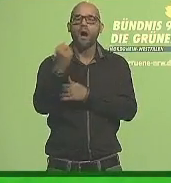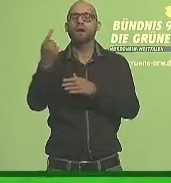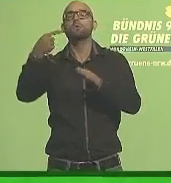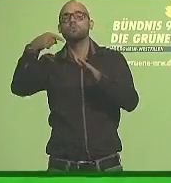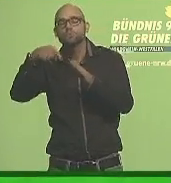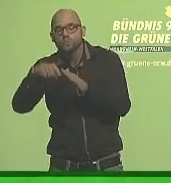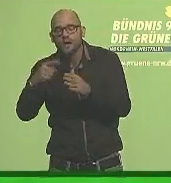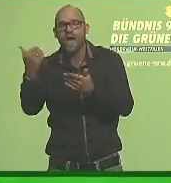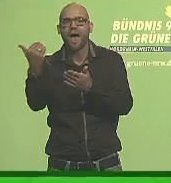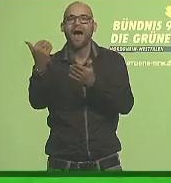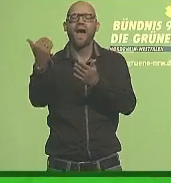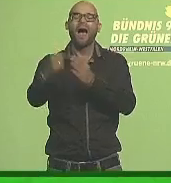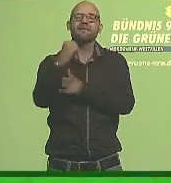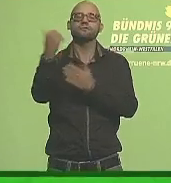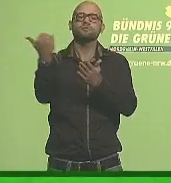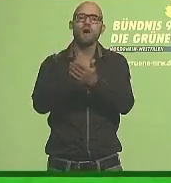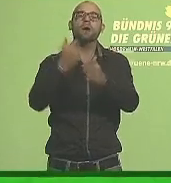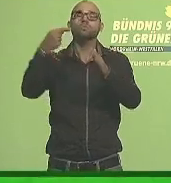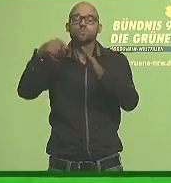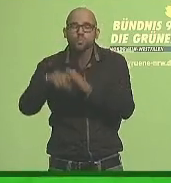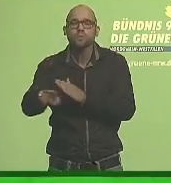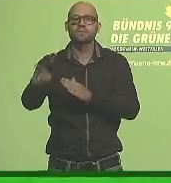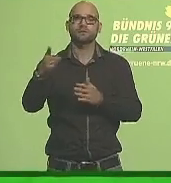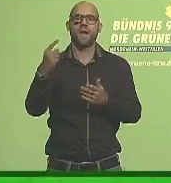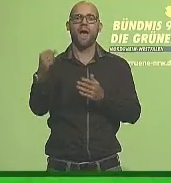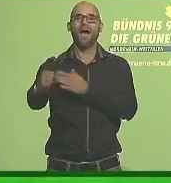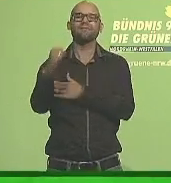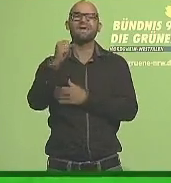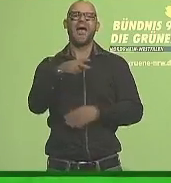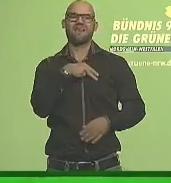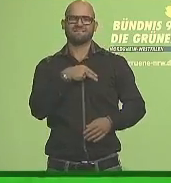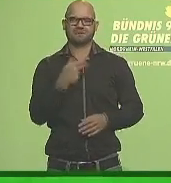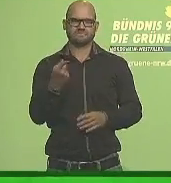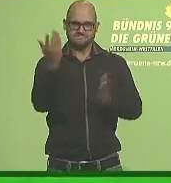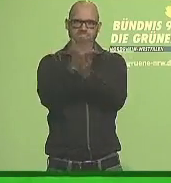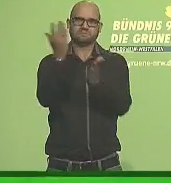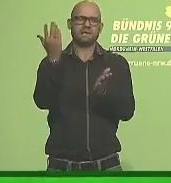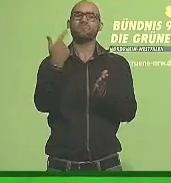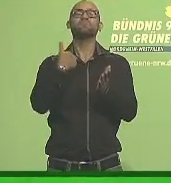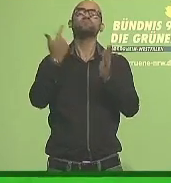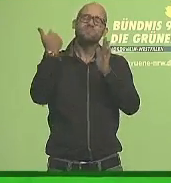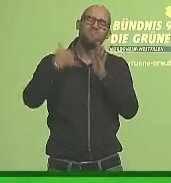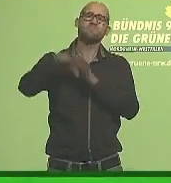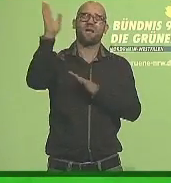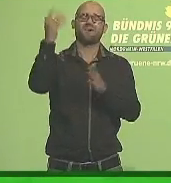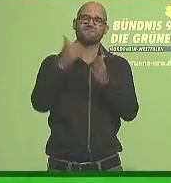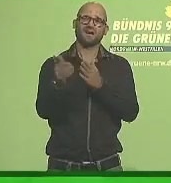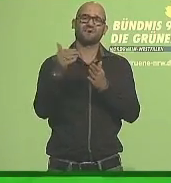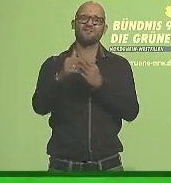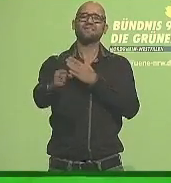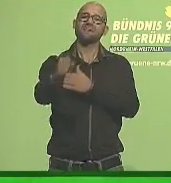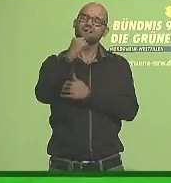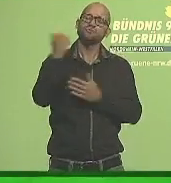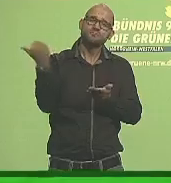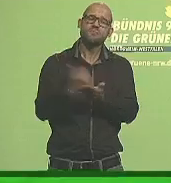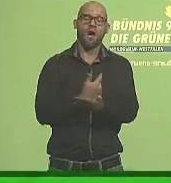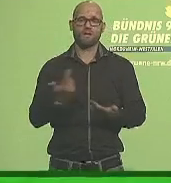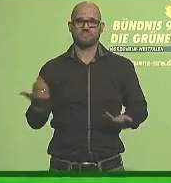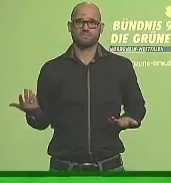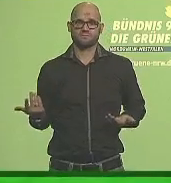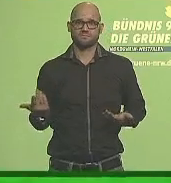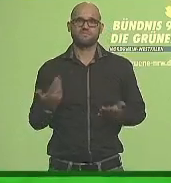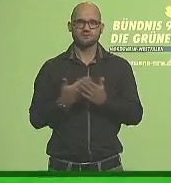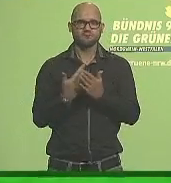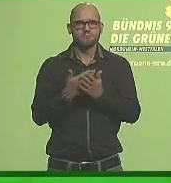Energieeffizienz, qua Energieeffizienz. Wir sollten aber auch weitermachen, einfach mit Energie sparen. Ganz einfach